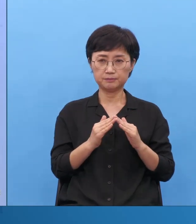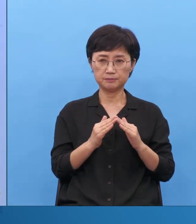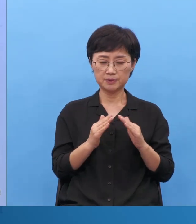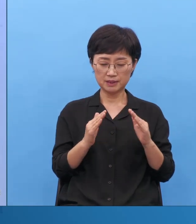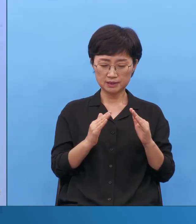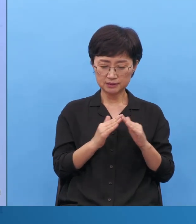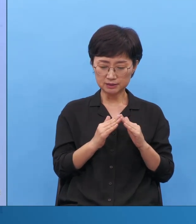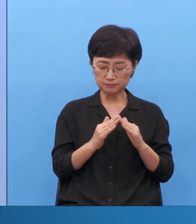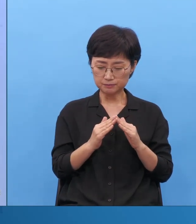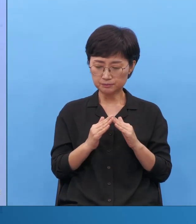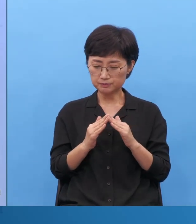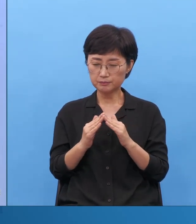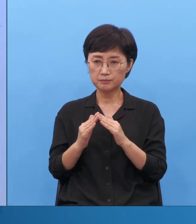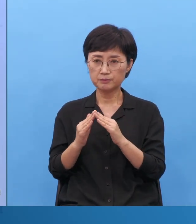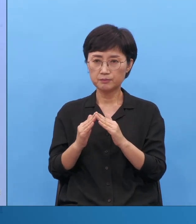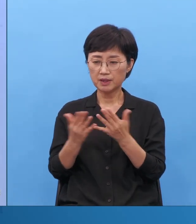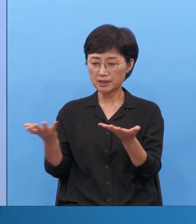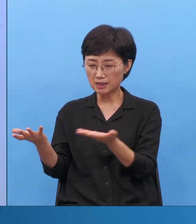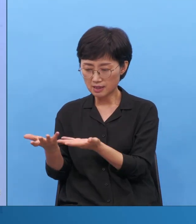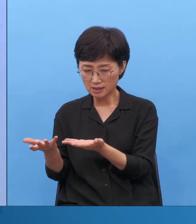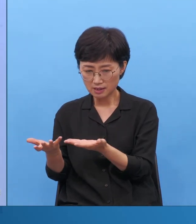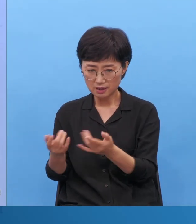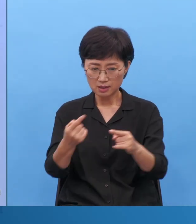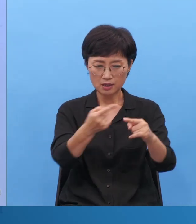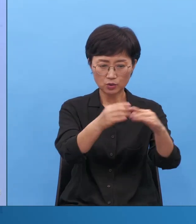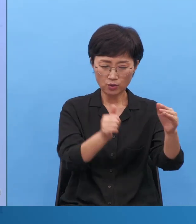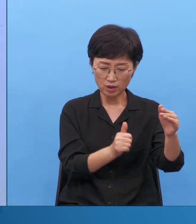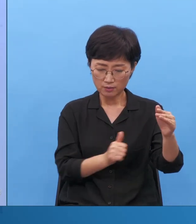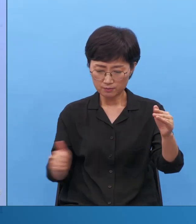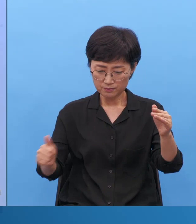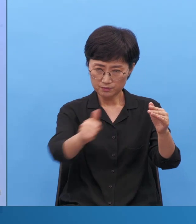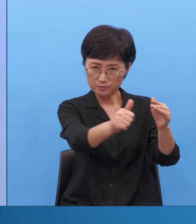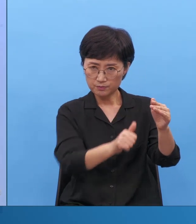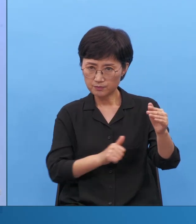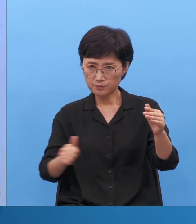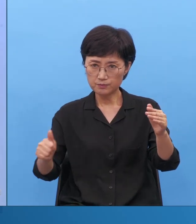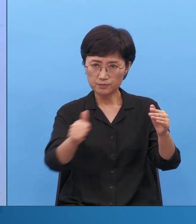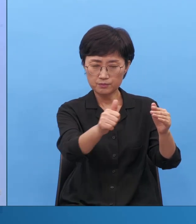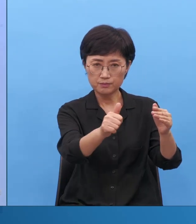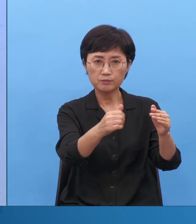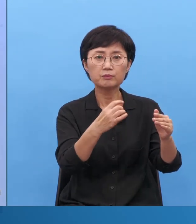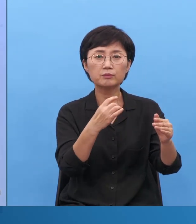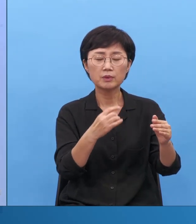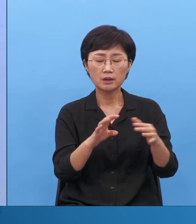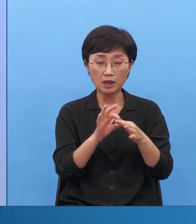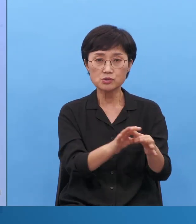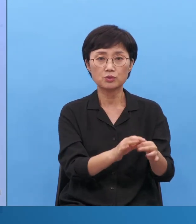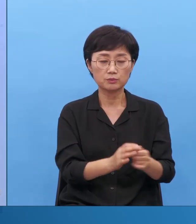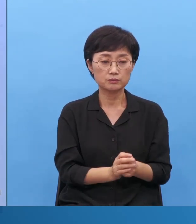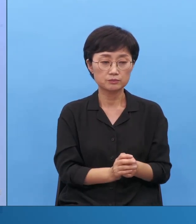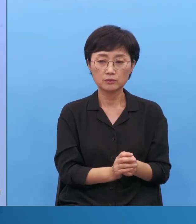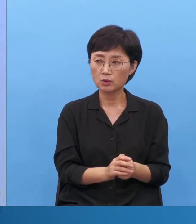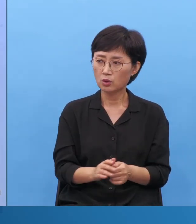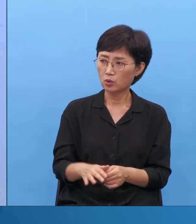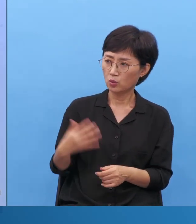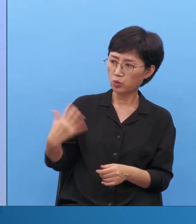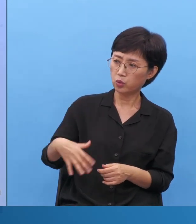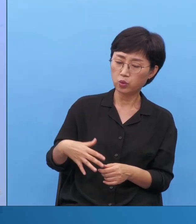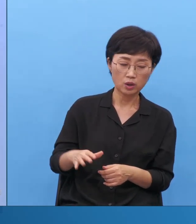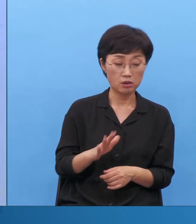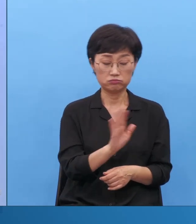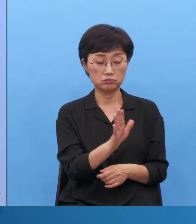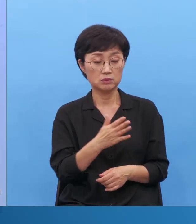교회 비슷한 데로 가 옆으로 가요. And every time we move, we always move somewhere close to the church. 그래서 한 말, 나는 염려할 시간이 없다. 그거는 시간이 많은